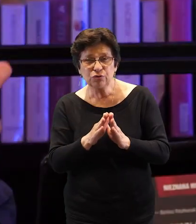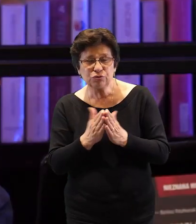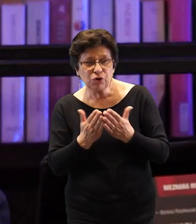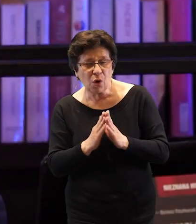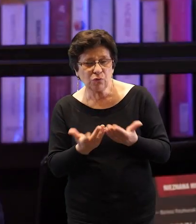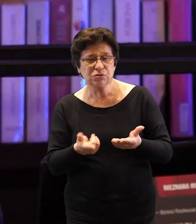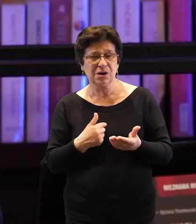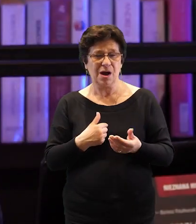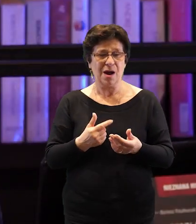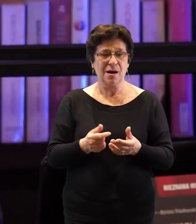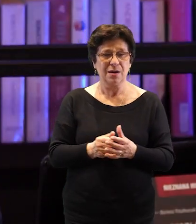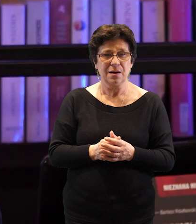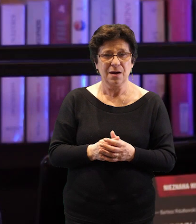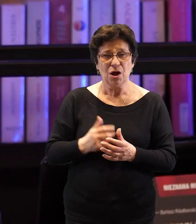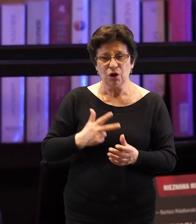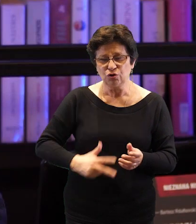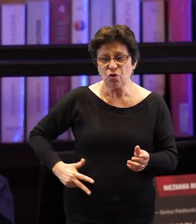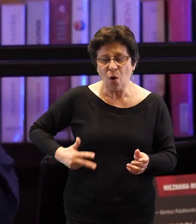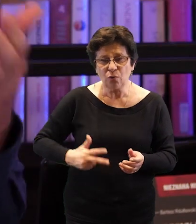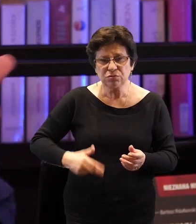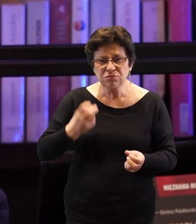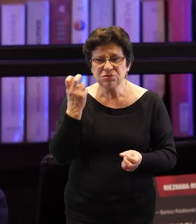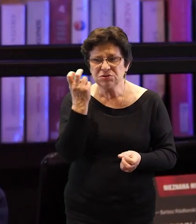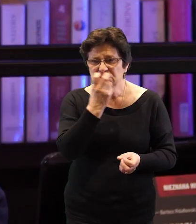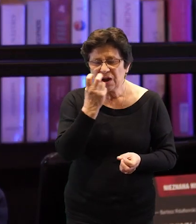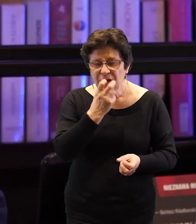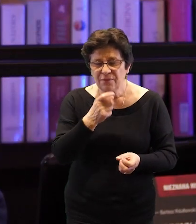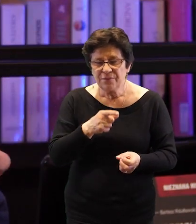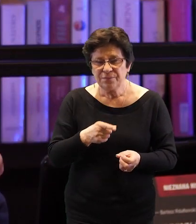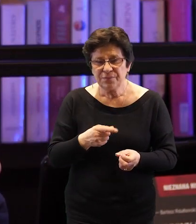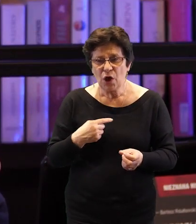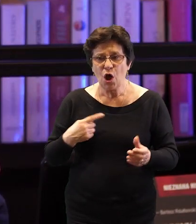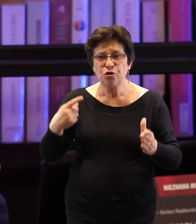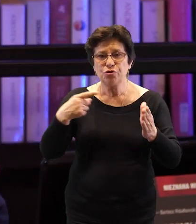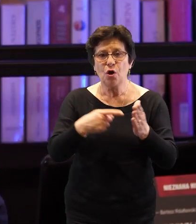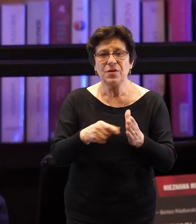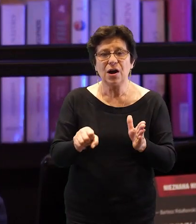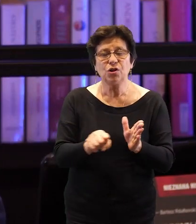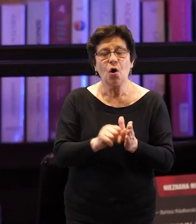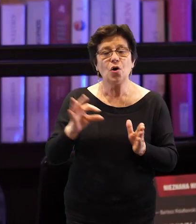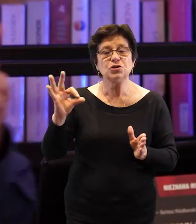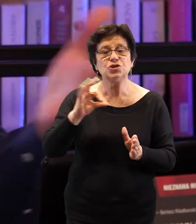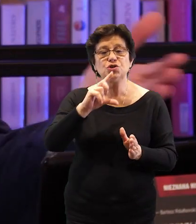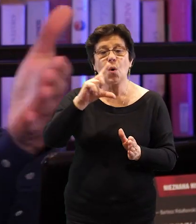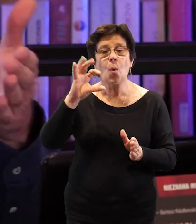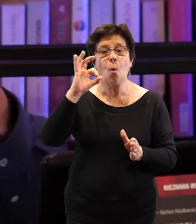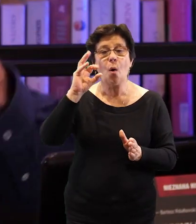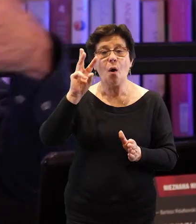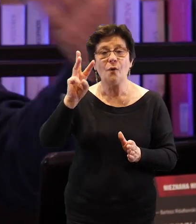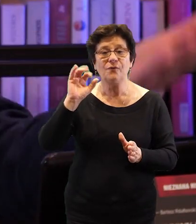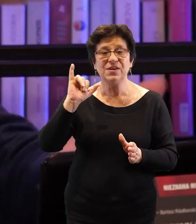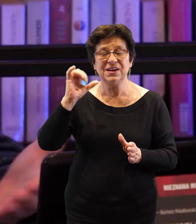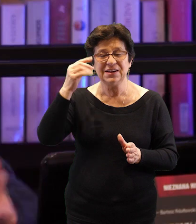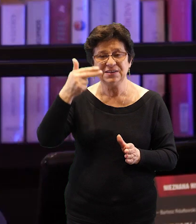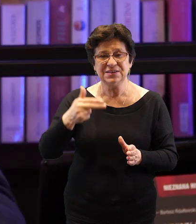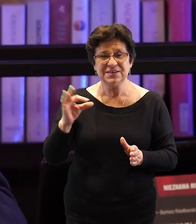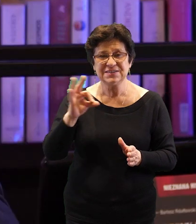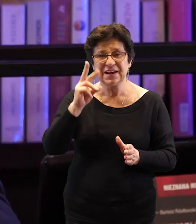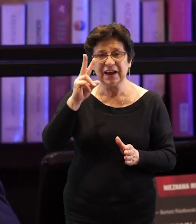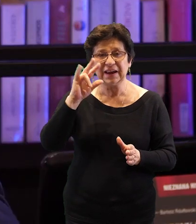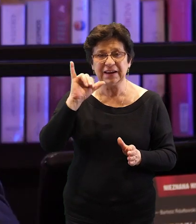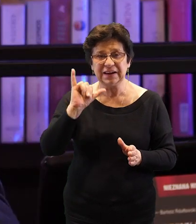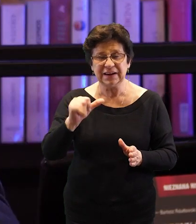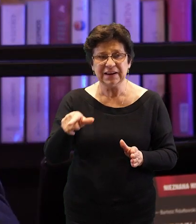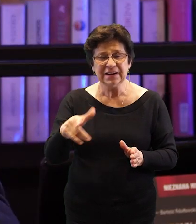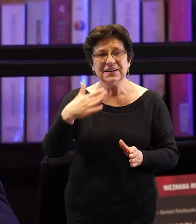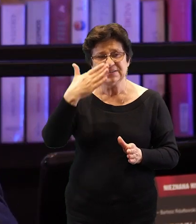tymi doniesieniami z Książa. Dotarł do Tadeusza Słowikowskiego, który rzekomo